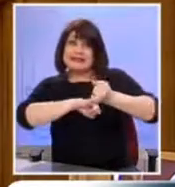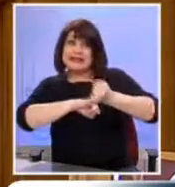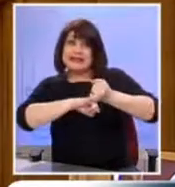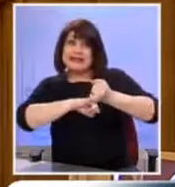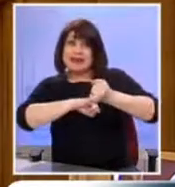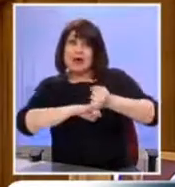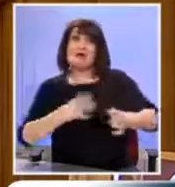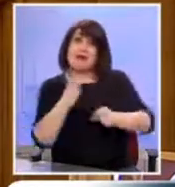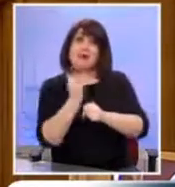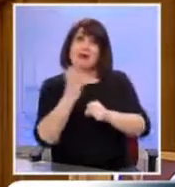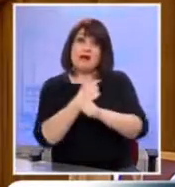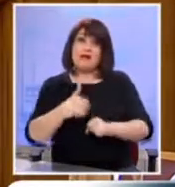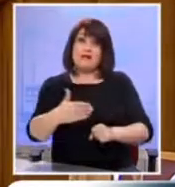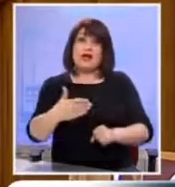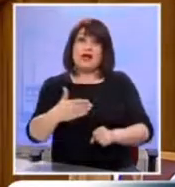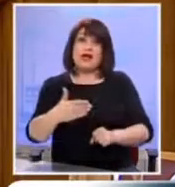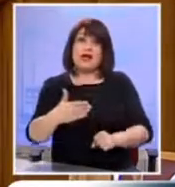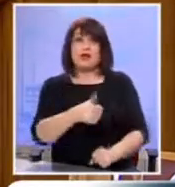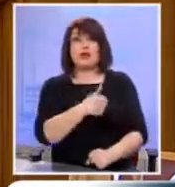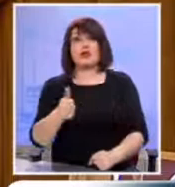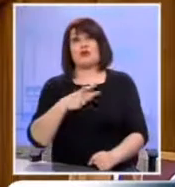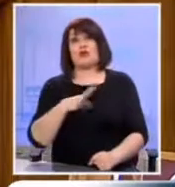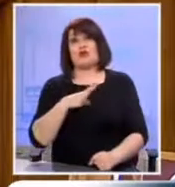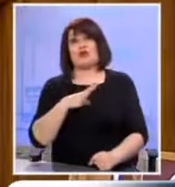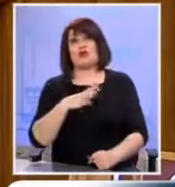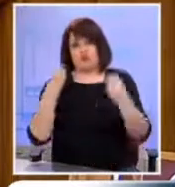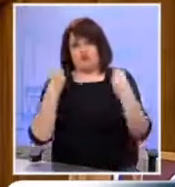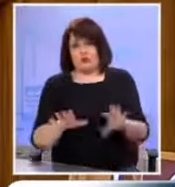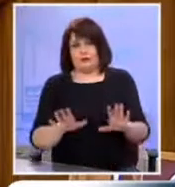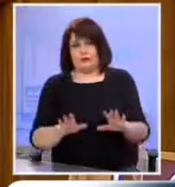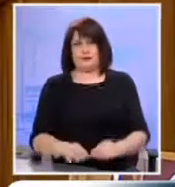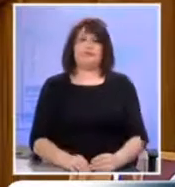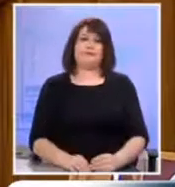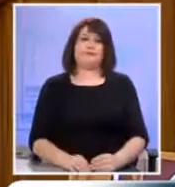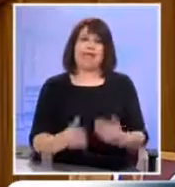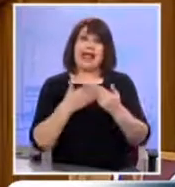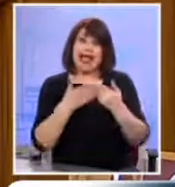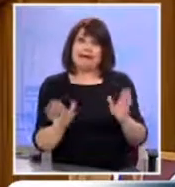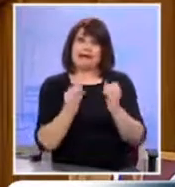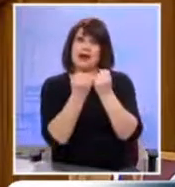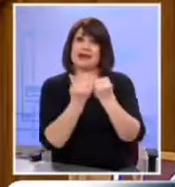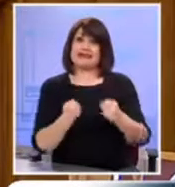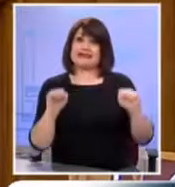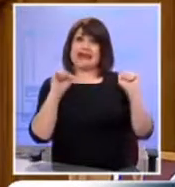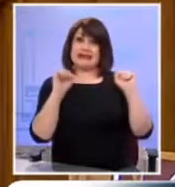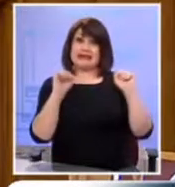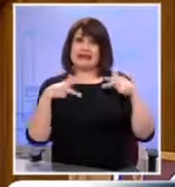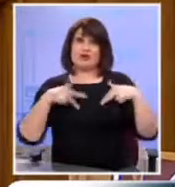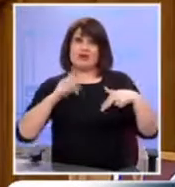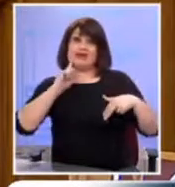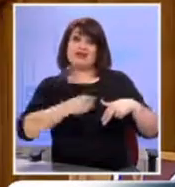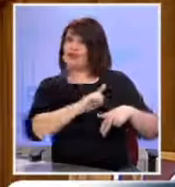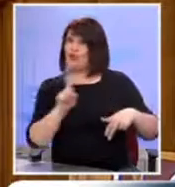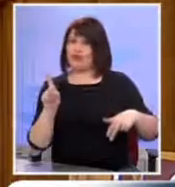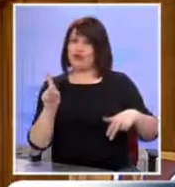και για να μην οδηγήσουν οι καλές προθέσεις στην κόλαση. Το ανοιχτή, ανεξάρτητη, ακιδεμόνευτη,